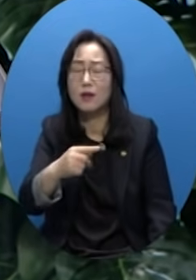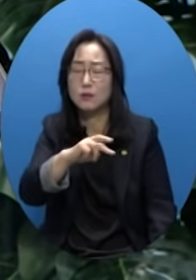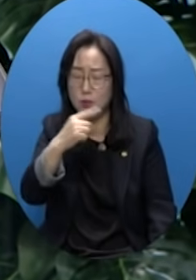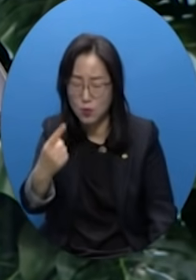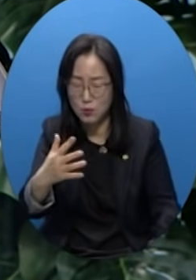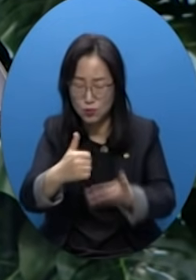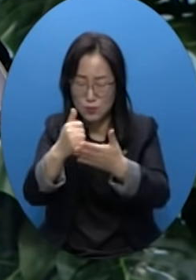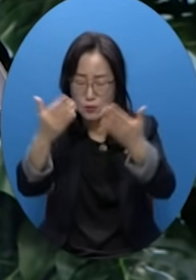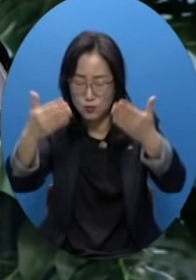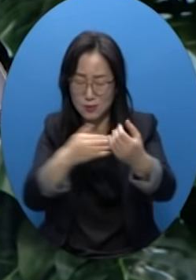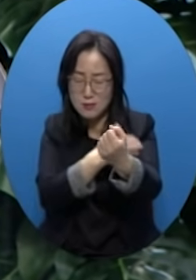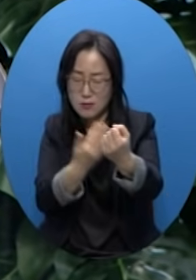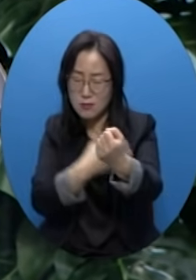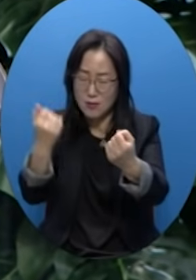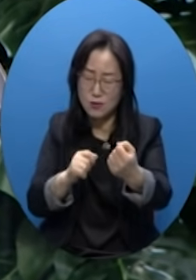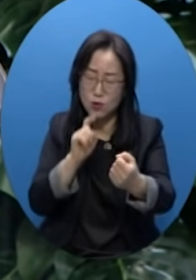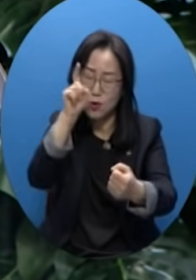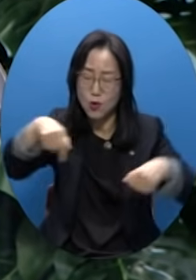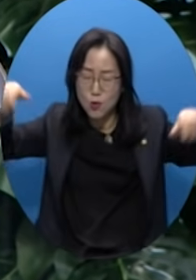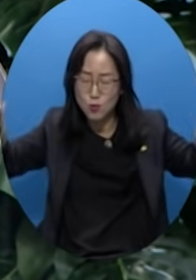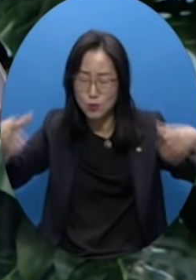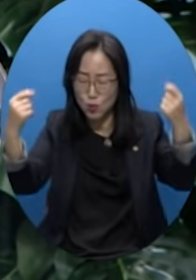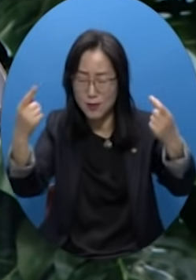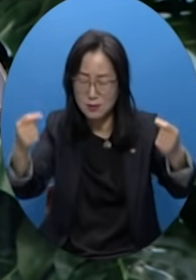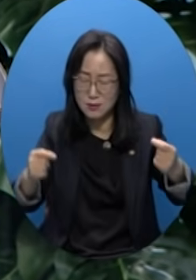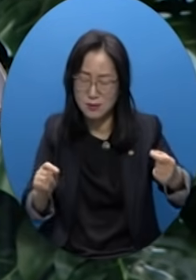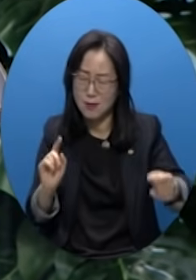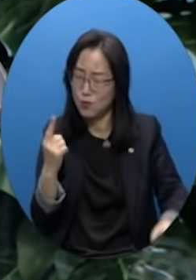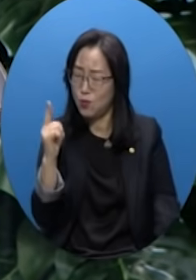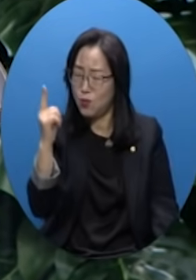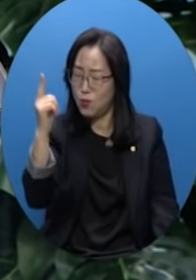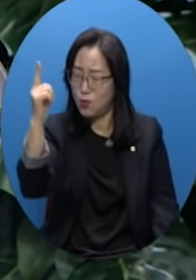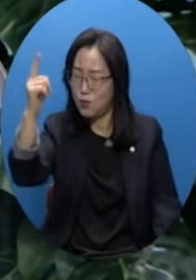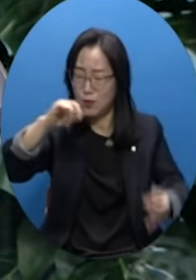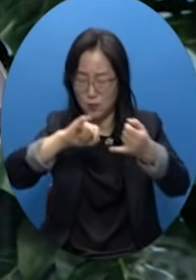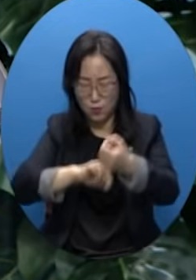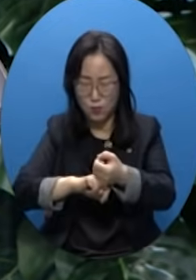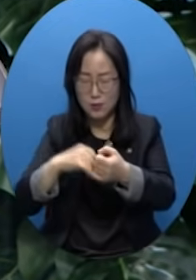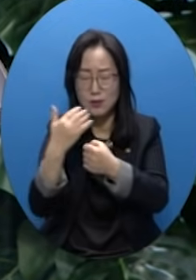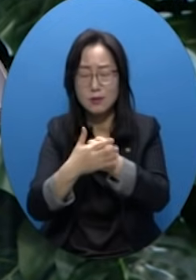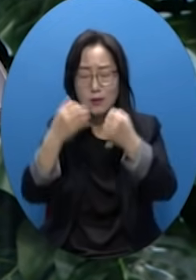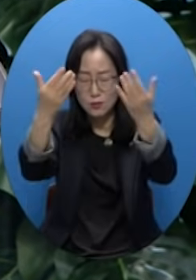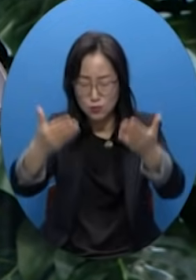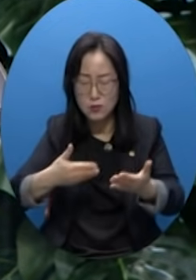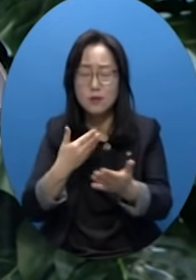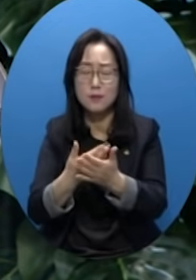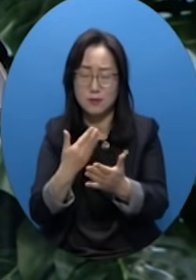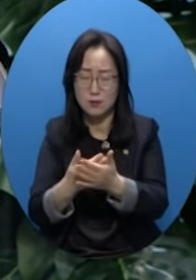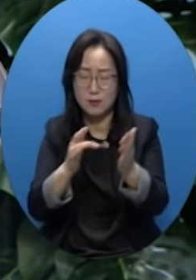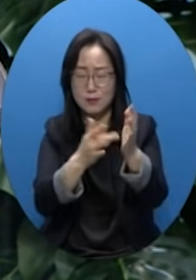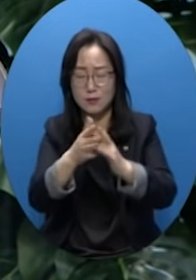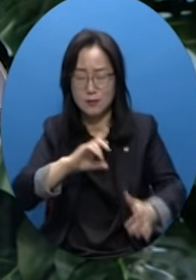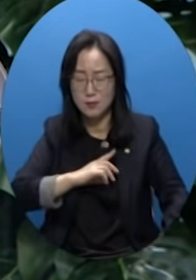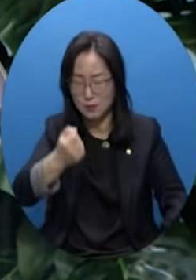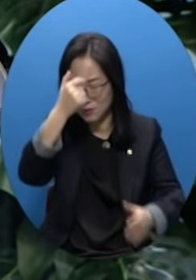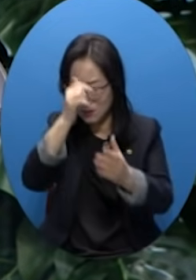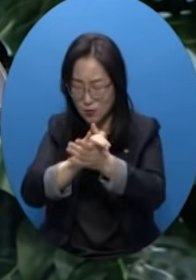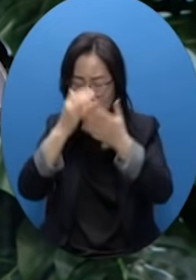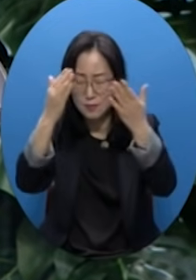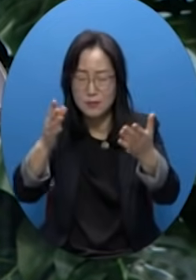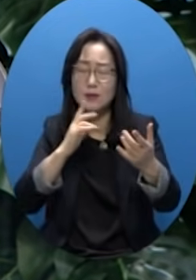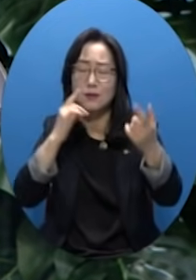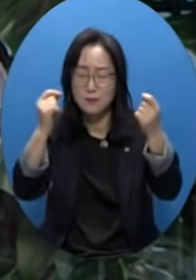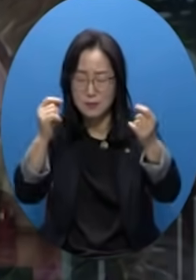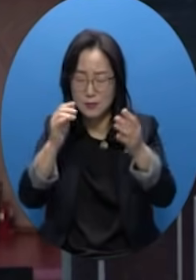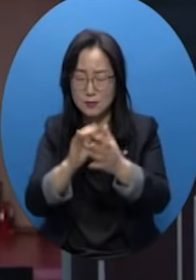취미 50 능력으로 독수리가 되어 하늘을 날아오르는 저희보다 되도록 그래 내려 주옵소서 예수님의 이름으로 기도 온리 없나이다